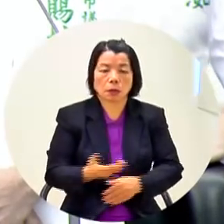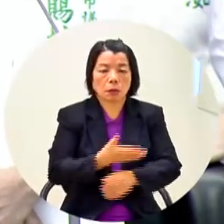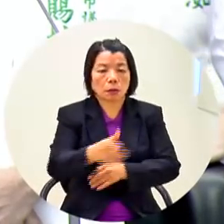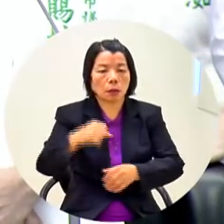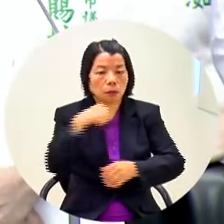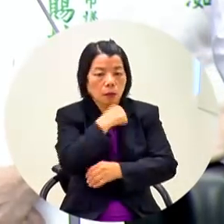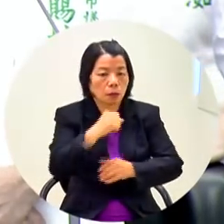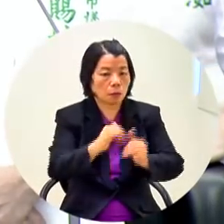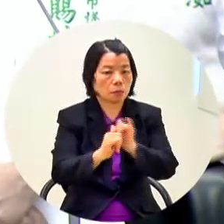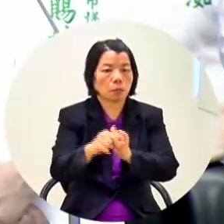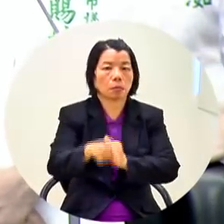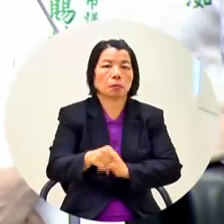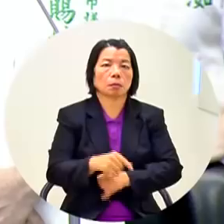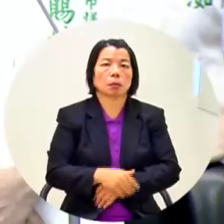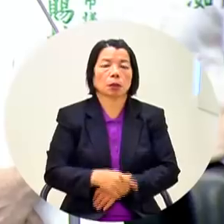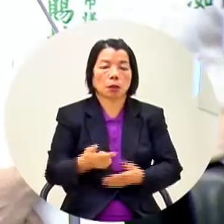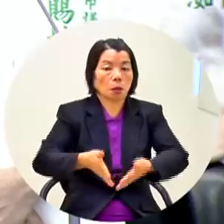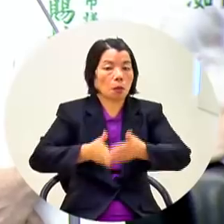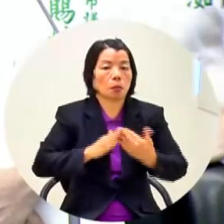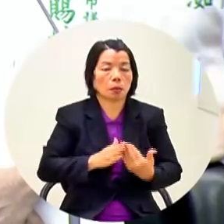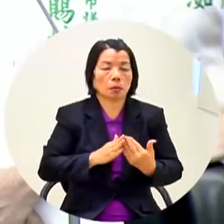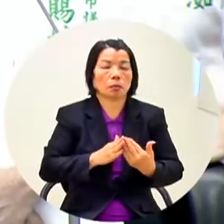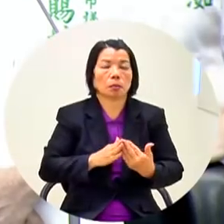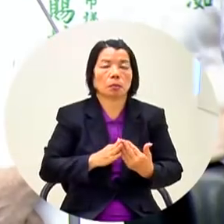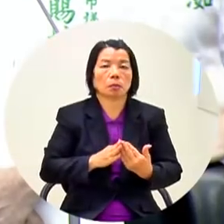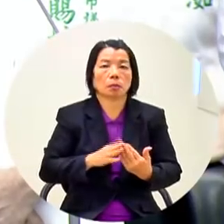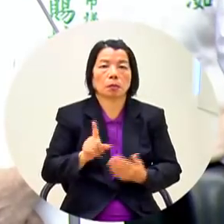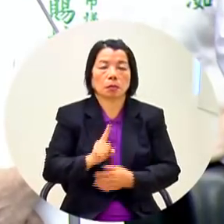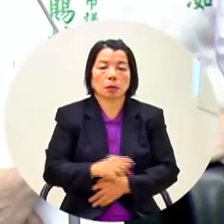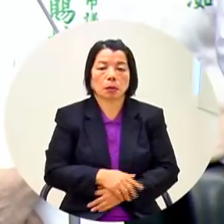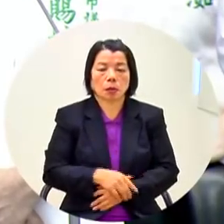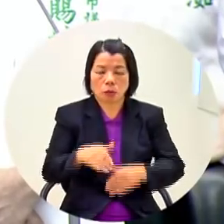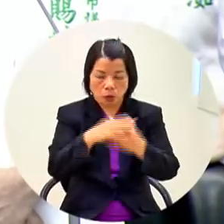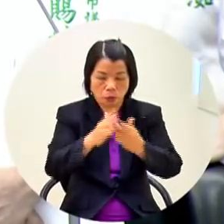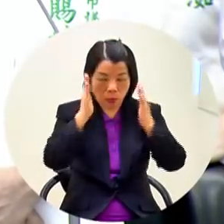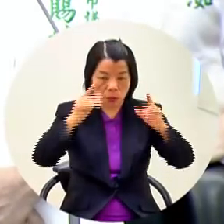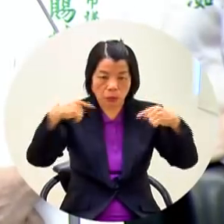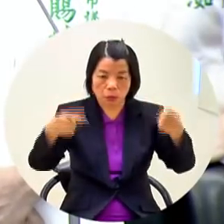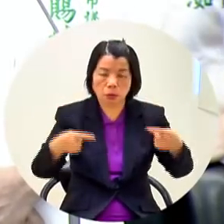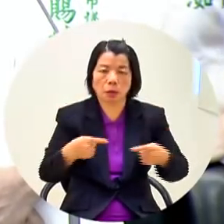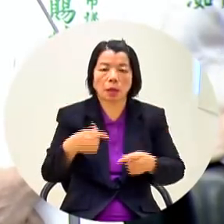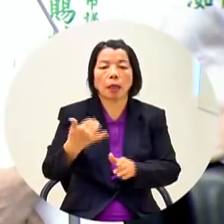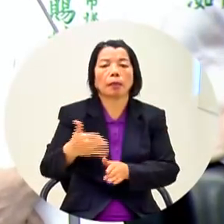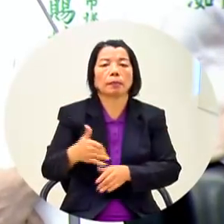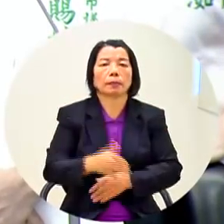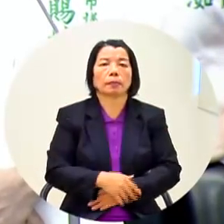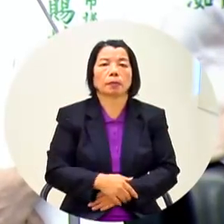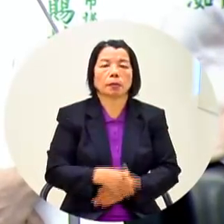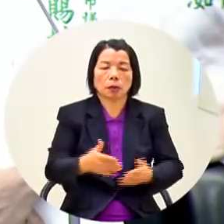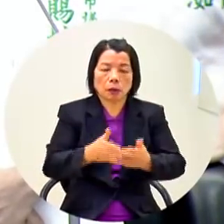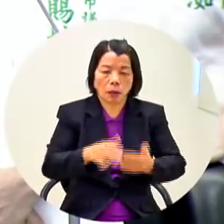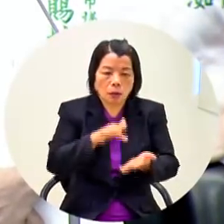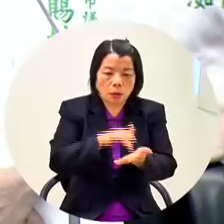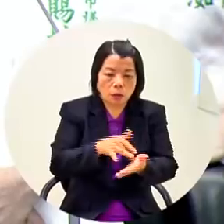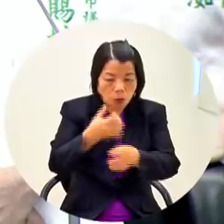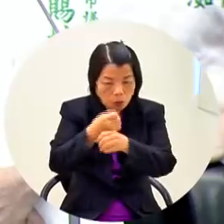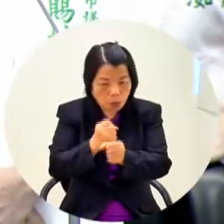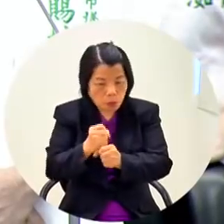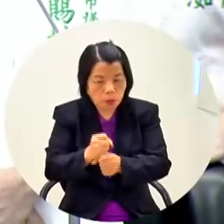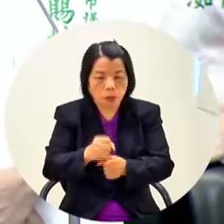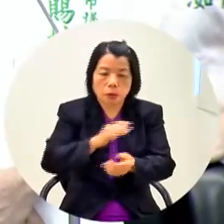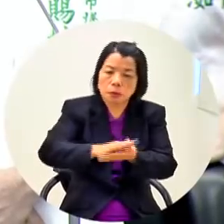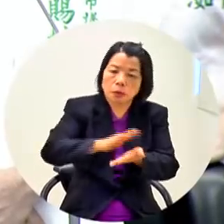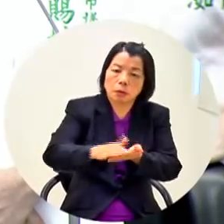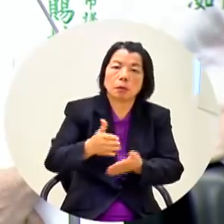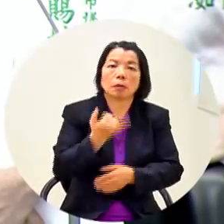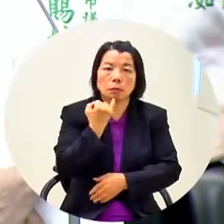人民可以恢复到一个不敢说完全正常，你要正常可能要有疫苗，要有解药出来，但是